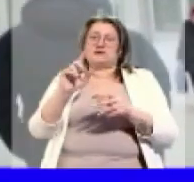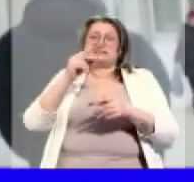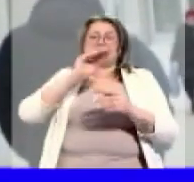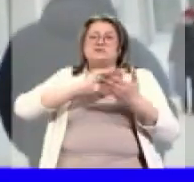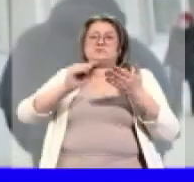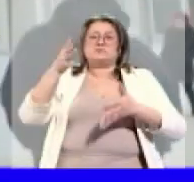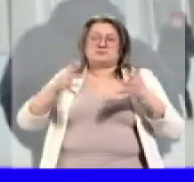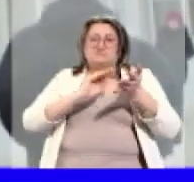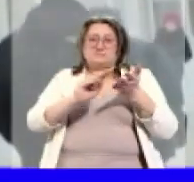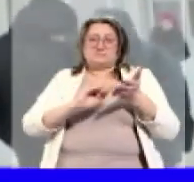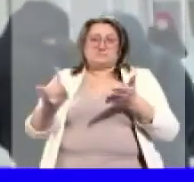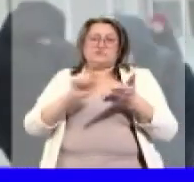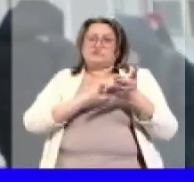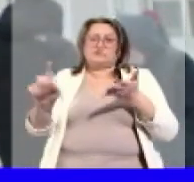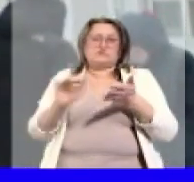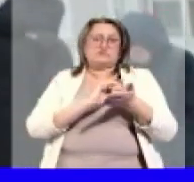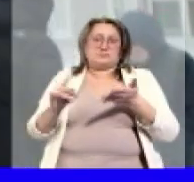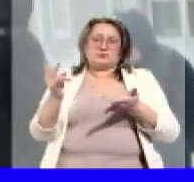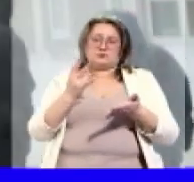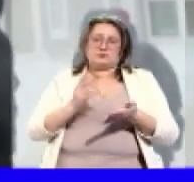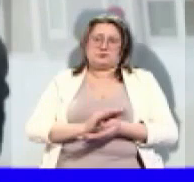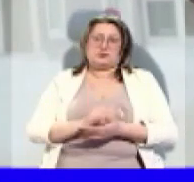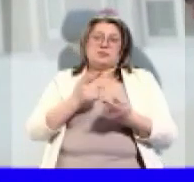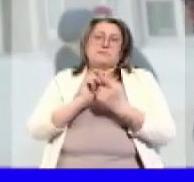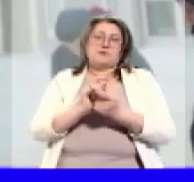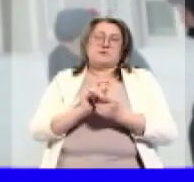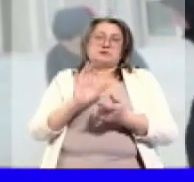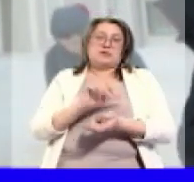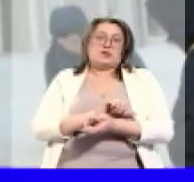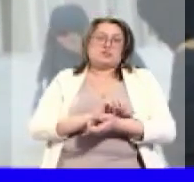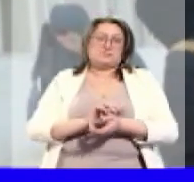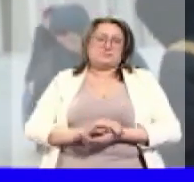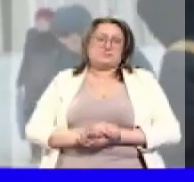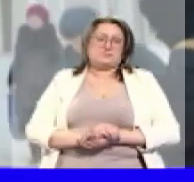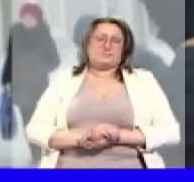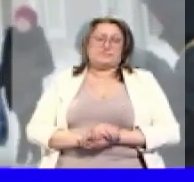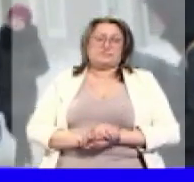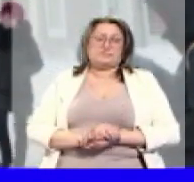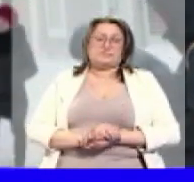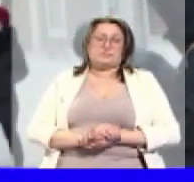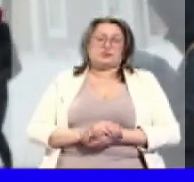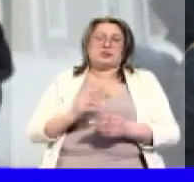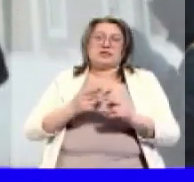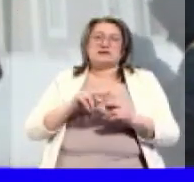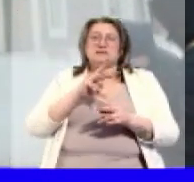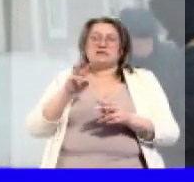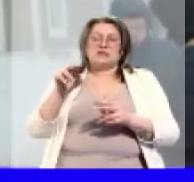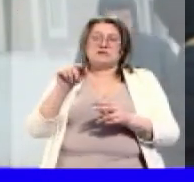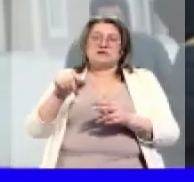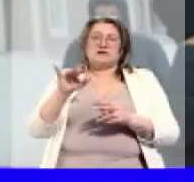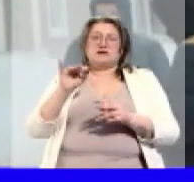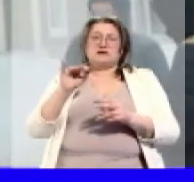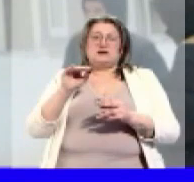жазбаларды өшіру осы індетпен күресудің бірден-бір шешімі деп білемін. Осы сайттар арқылы есірткі саудалайтын адамдар да, оны сатып алатын жандар